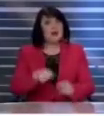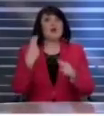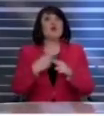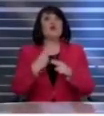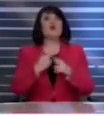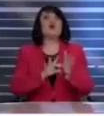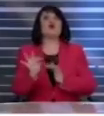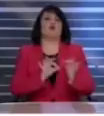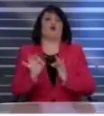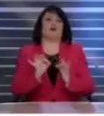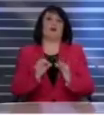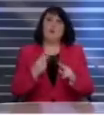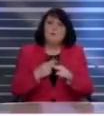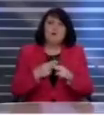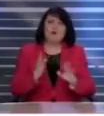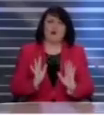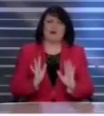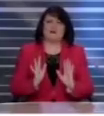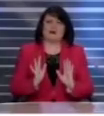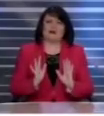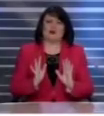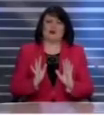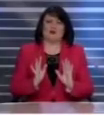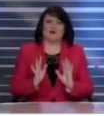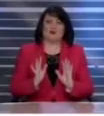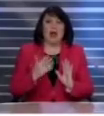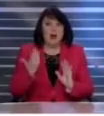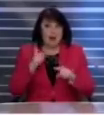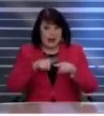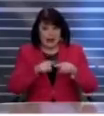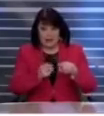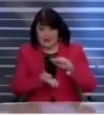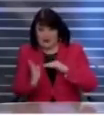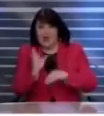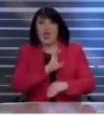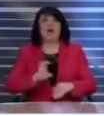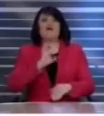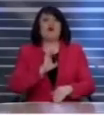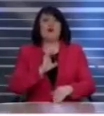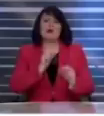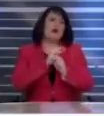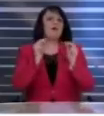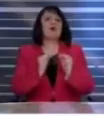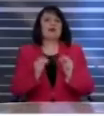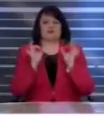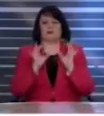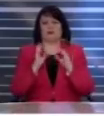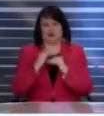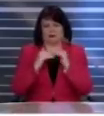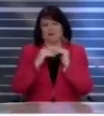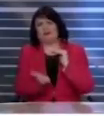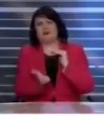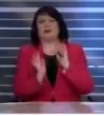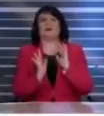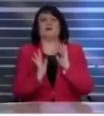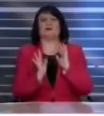σχέδιο. Και πάντοτε θεωρούσα ότι η Ευρώπη χωρίς την Ελλάδα θα ήταν ένα οικοδόμημα ατελές και ότι η Ελλάδα